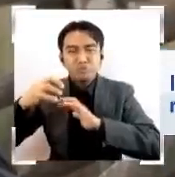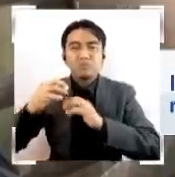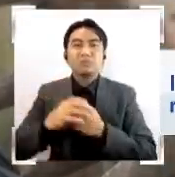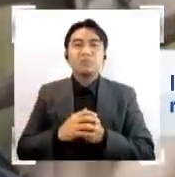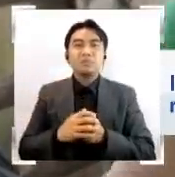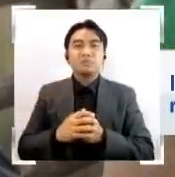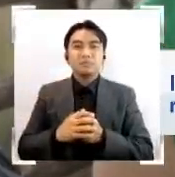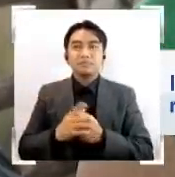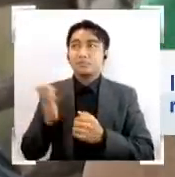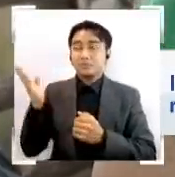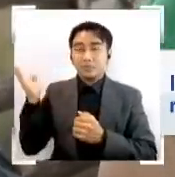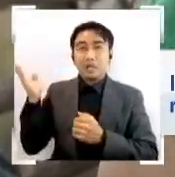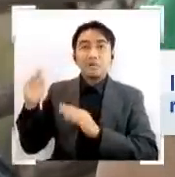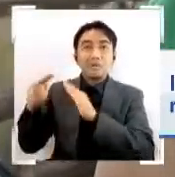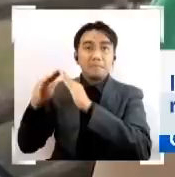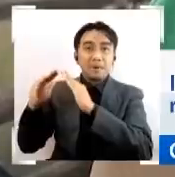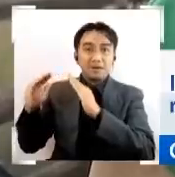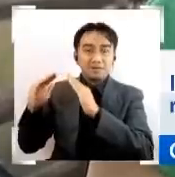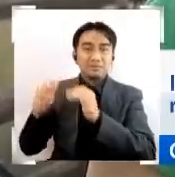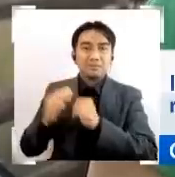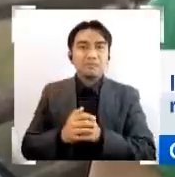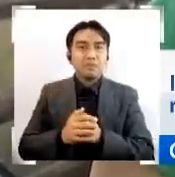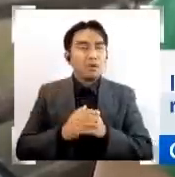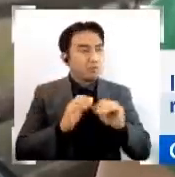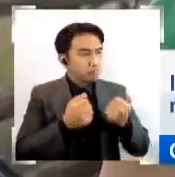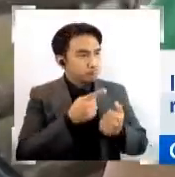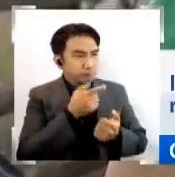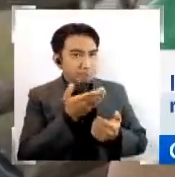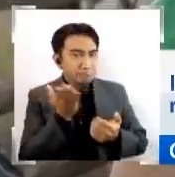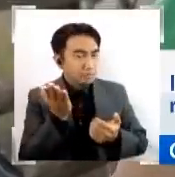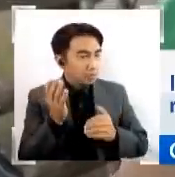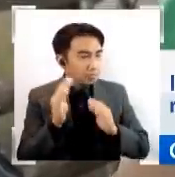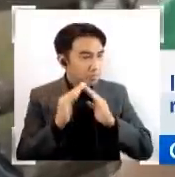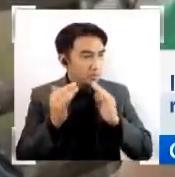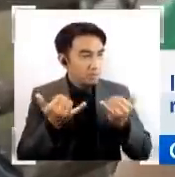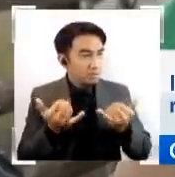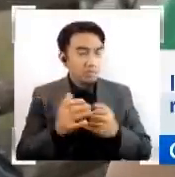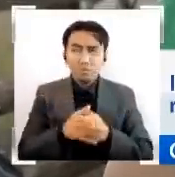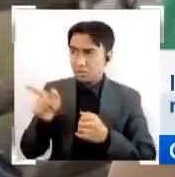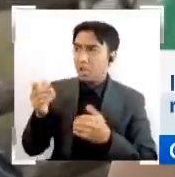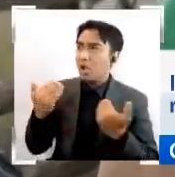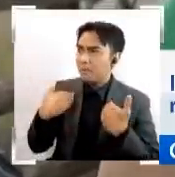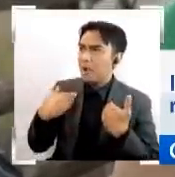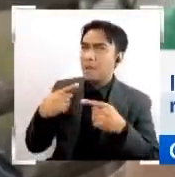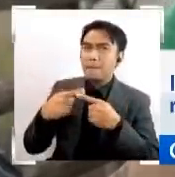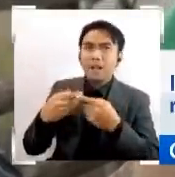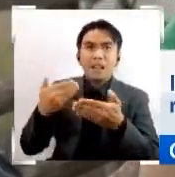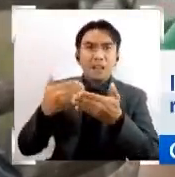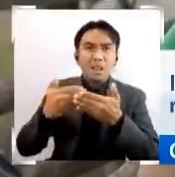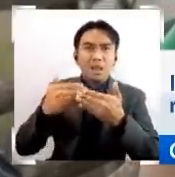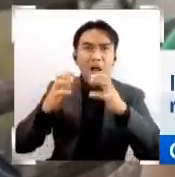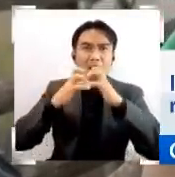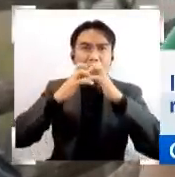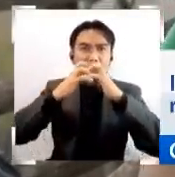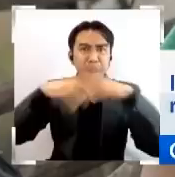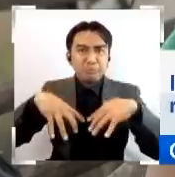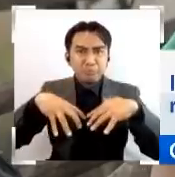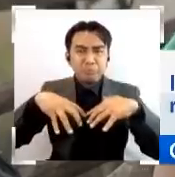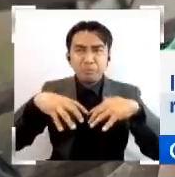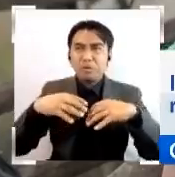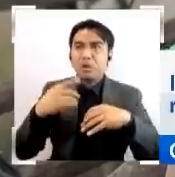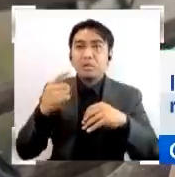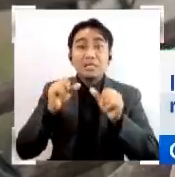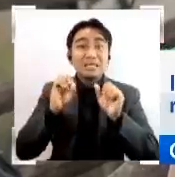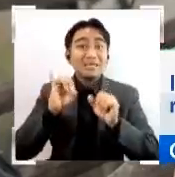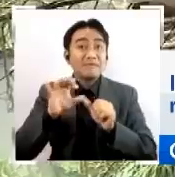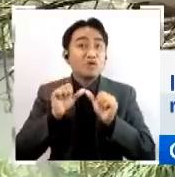Nandun. Apo. Yun po, ay kamusta naman po yung bahay niyo? Nandyan pa rin, pero malapit na po mahulog. Pag tuloy-tuloy na yung ulan,